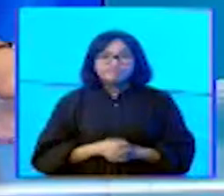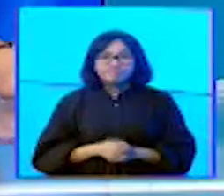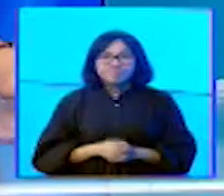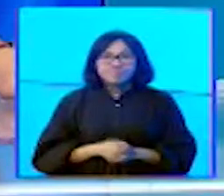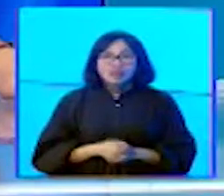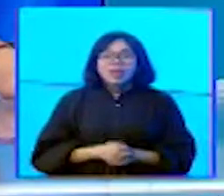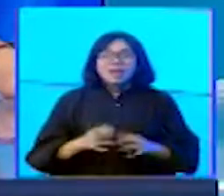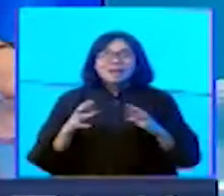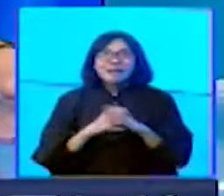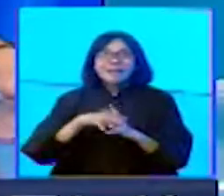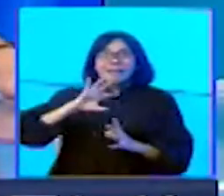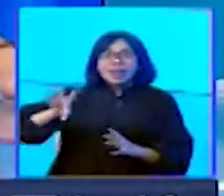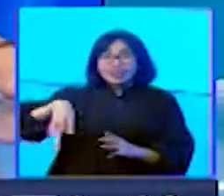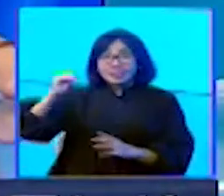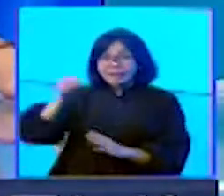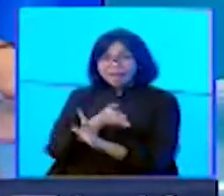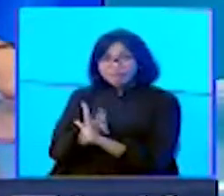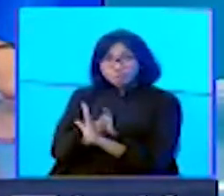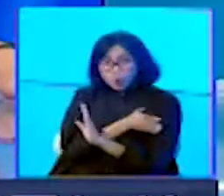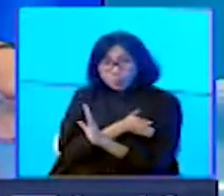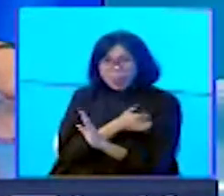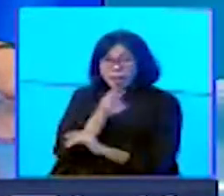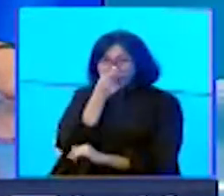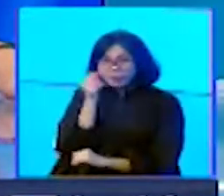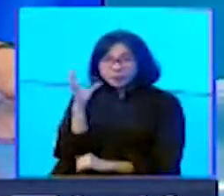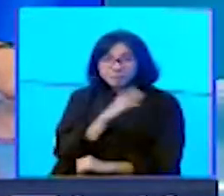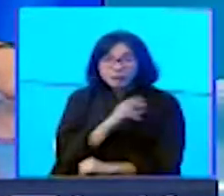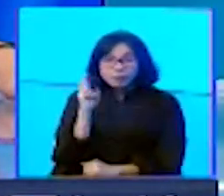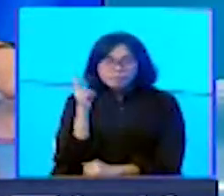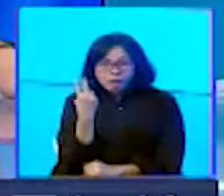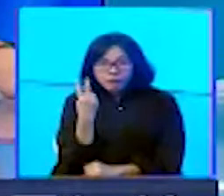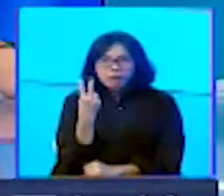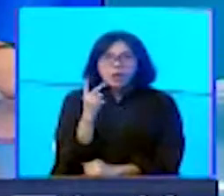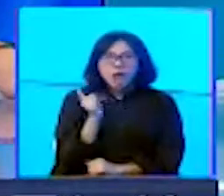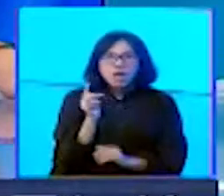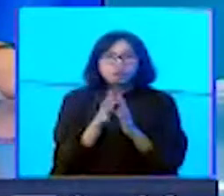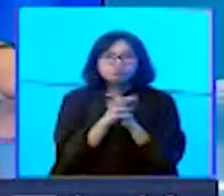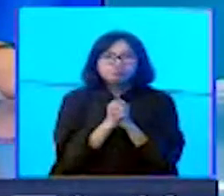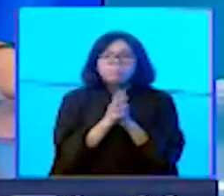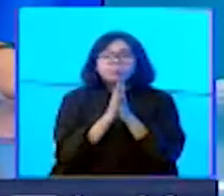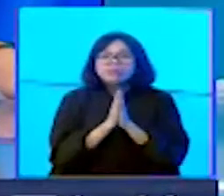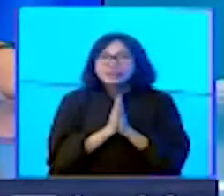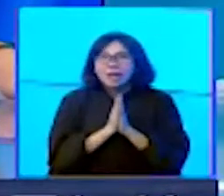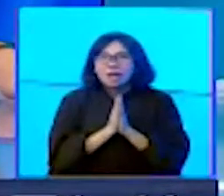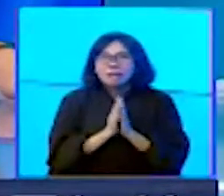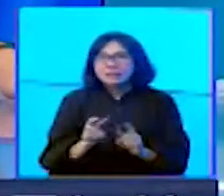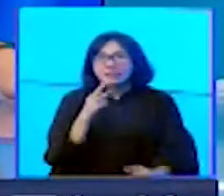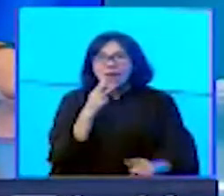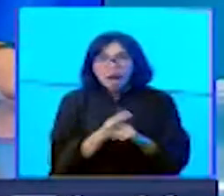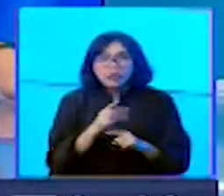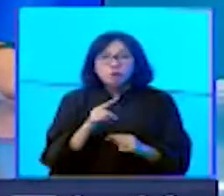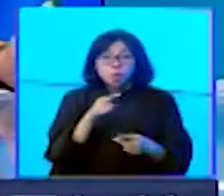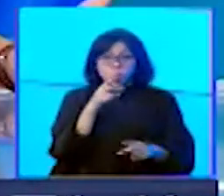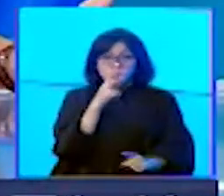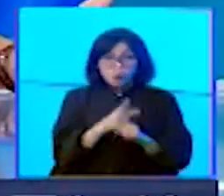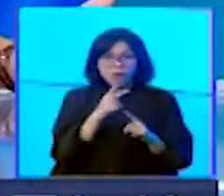Hai dan sebagai pemirsa Misa Malam natal di gereja Katedral pada Kamis malam berlangsung dalam tiga sesi 2 sesi Misa diadakan secara tatap muka dengan